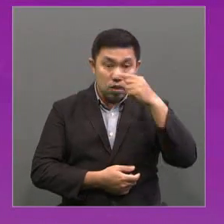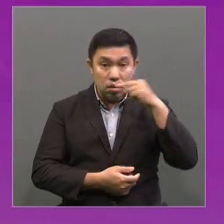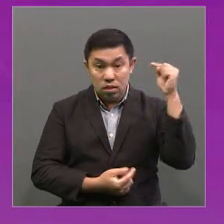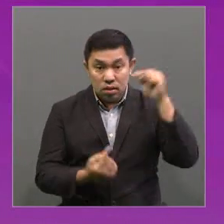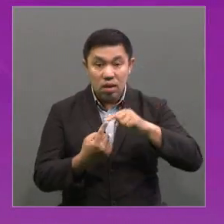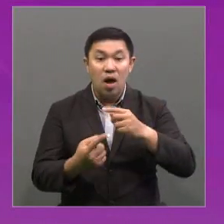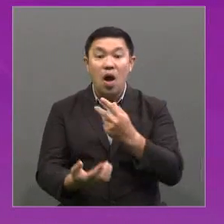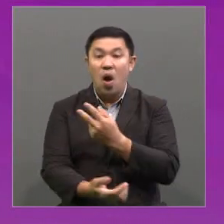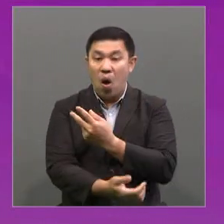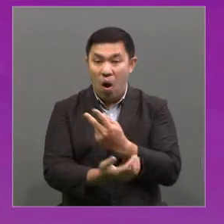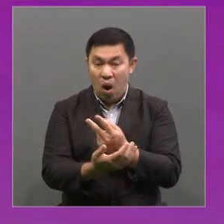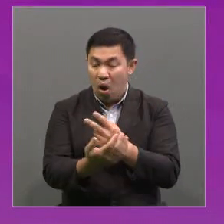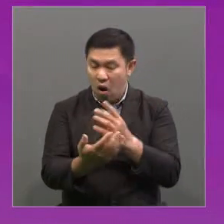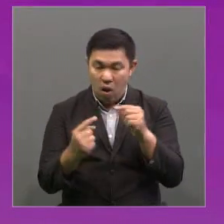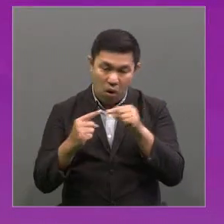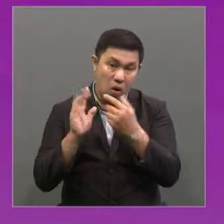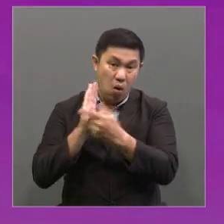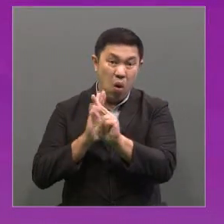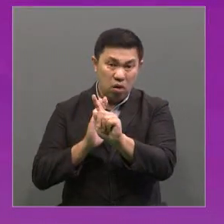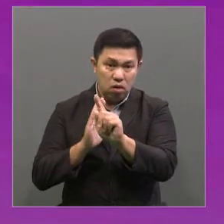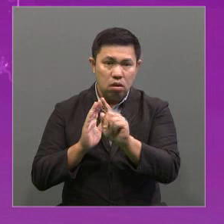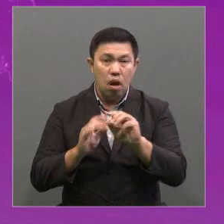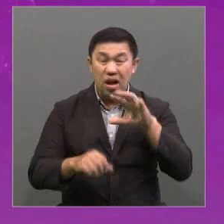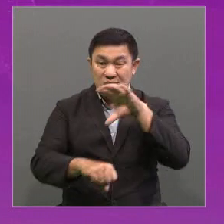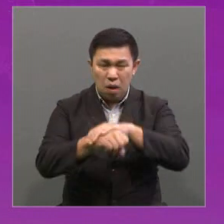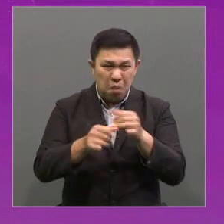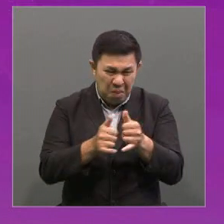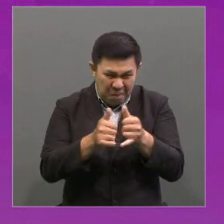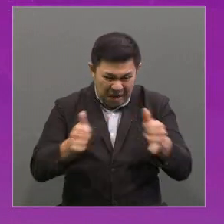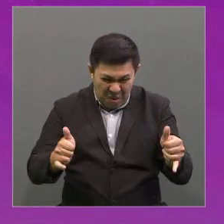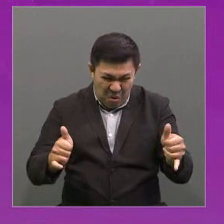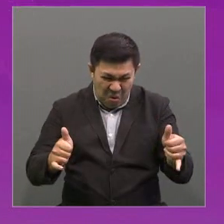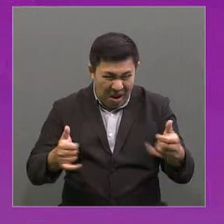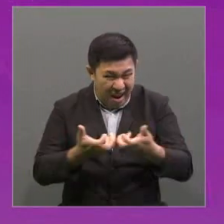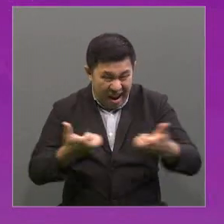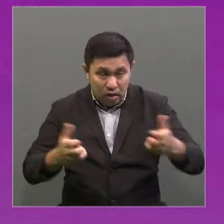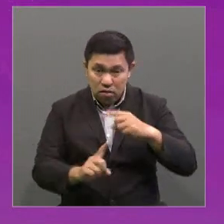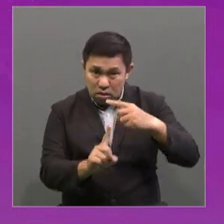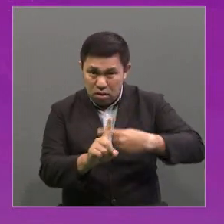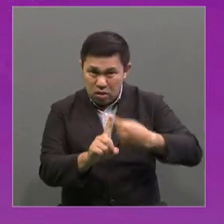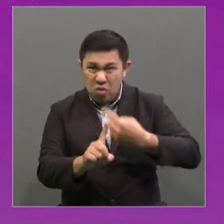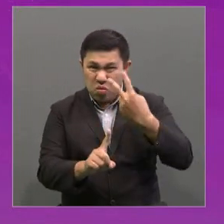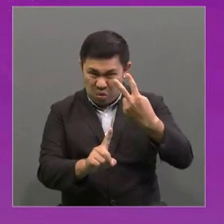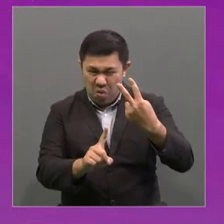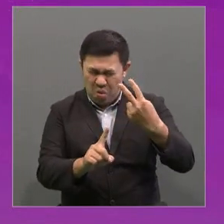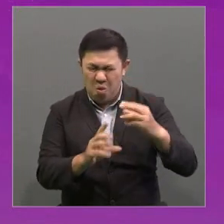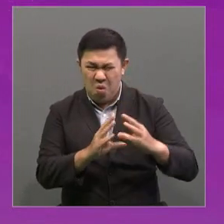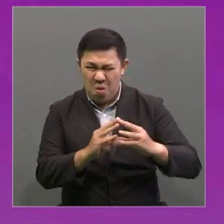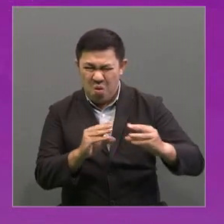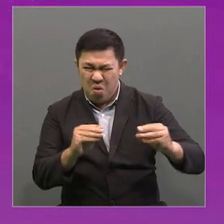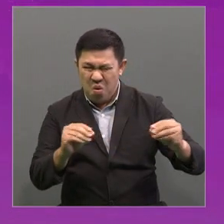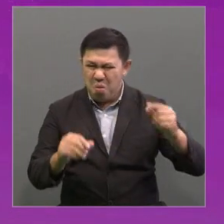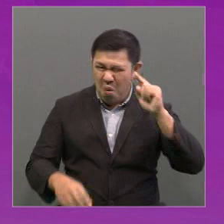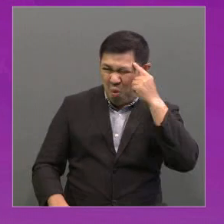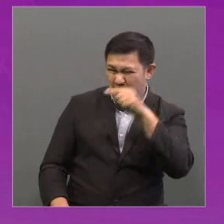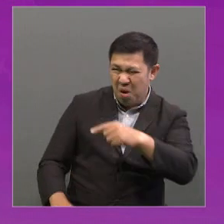ขอนแก่นเรียบร้อยเบอกว่าช่วงเวลาที่ถูกจับแยกกันอยู่นานเกือบ 2เดือนเลยนะเวลานาน 2เดือนเนี่ยมันแบบ